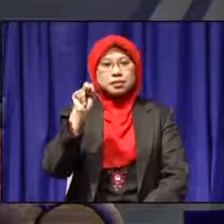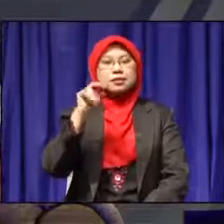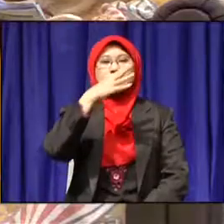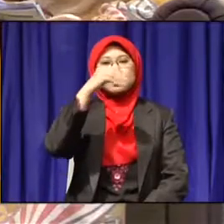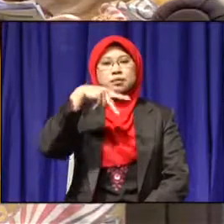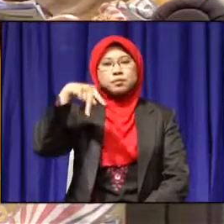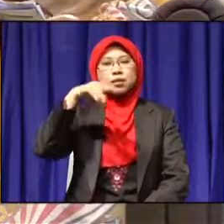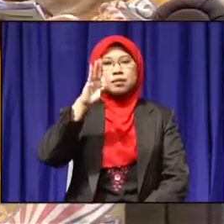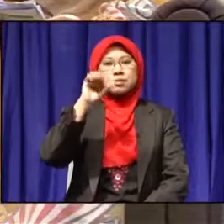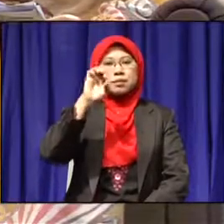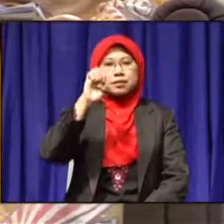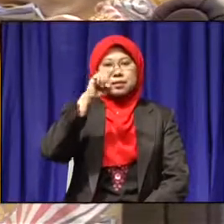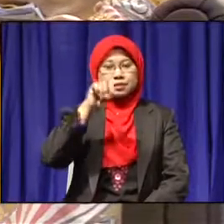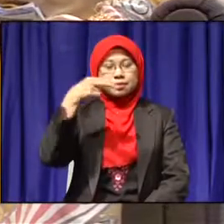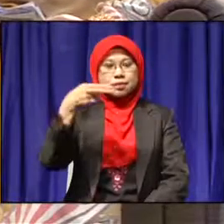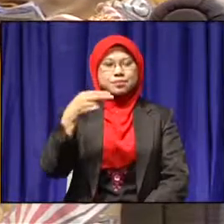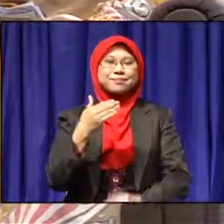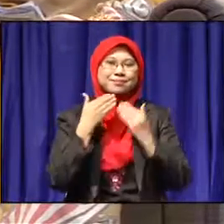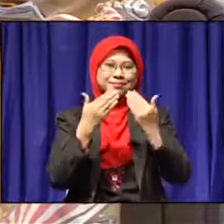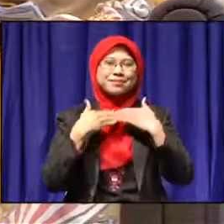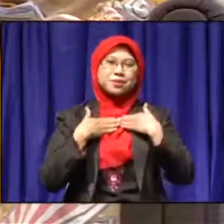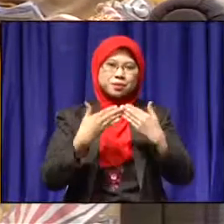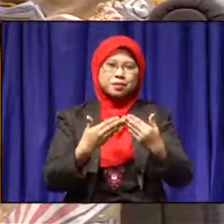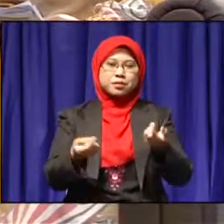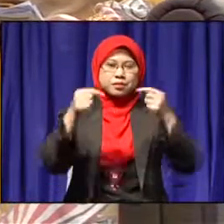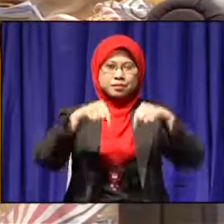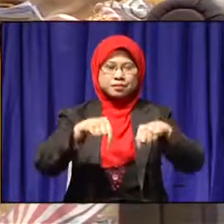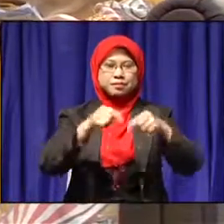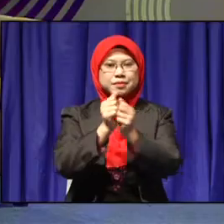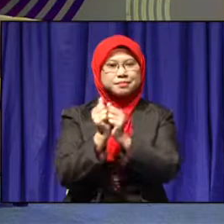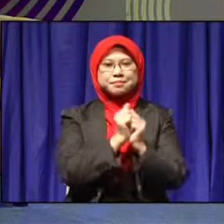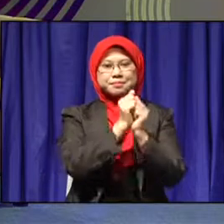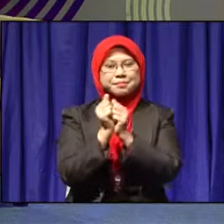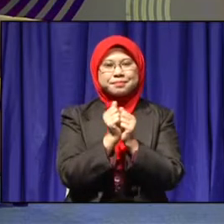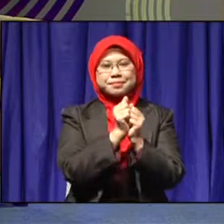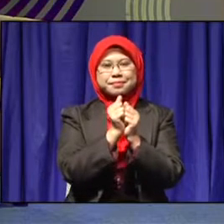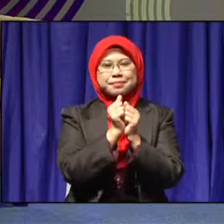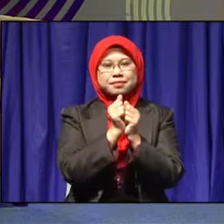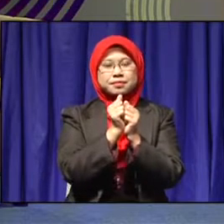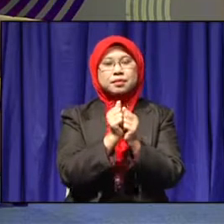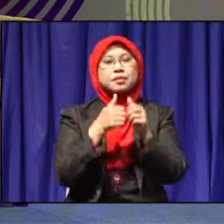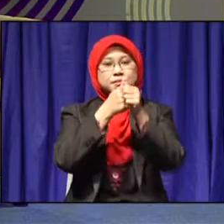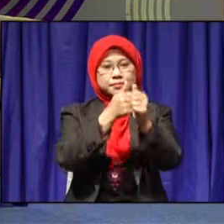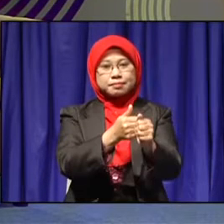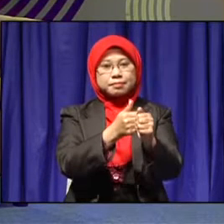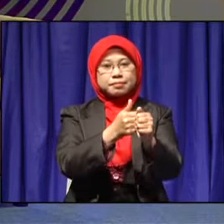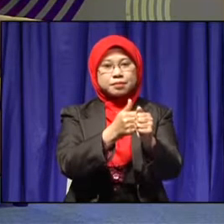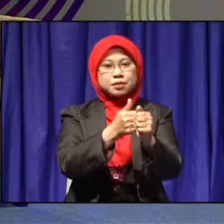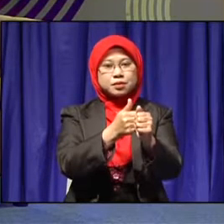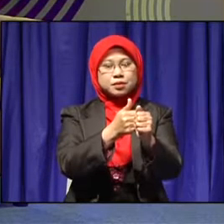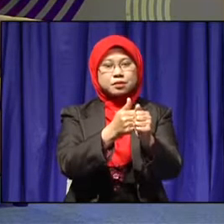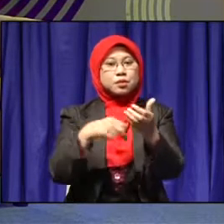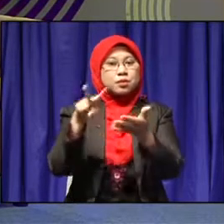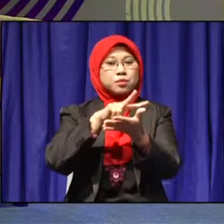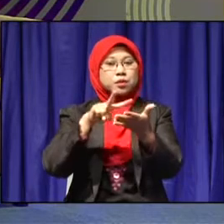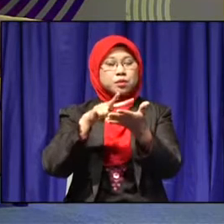cuma kasih karena studio bersama kami pada hari ini dan berdasarkan rekaman kita sudah